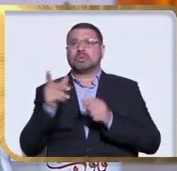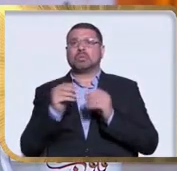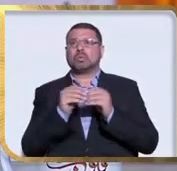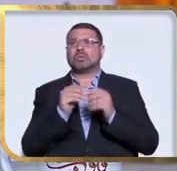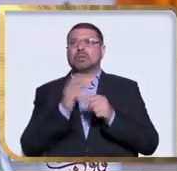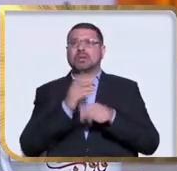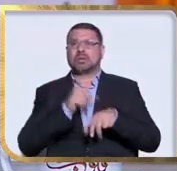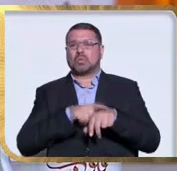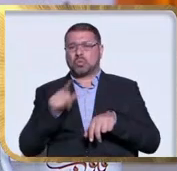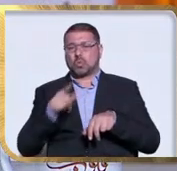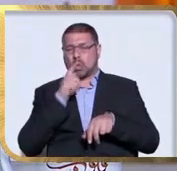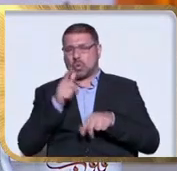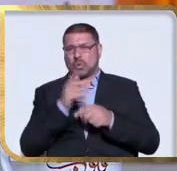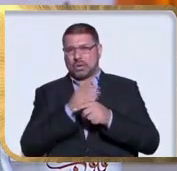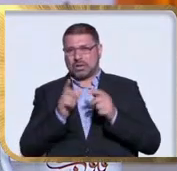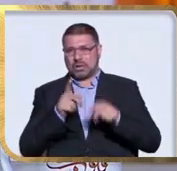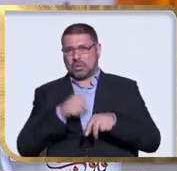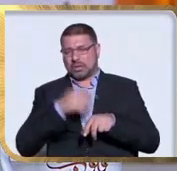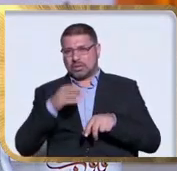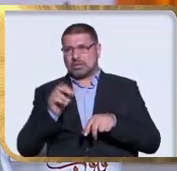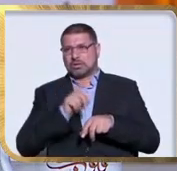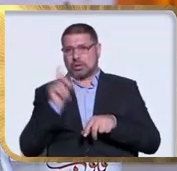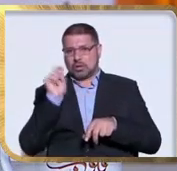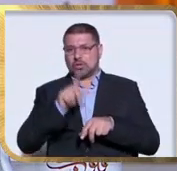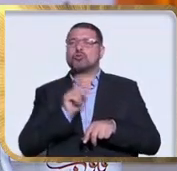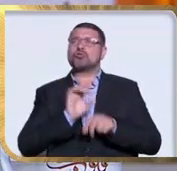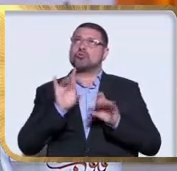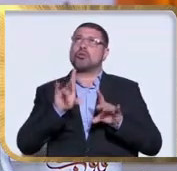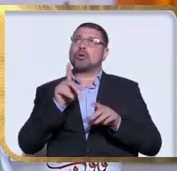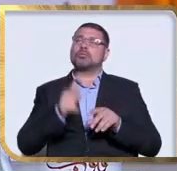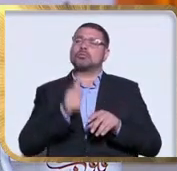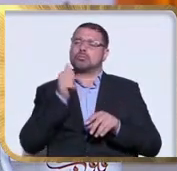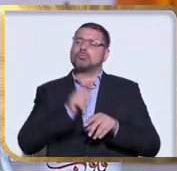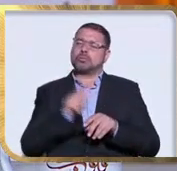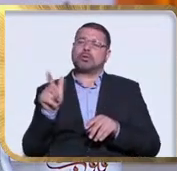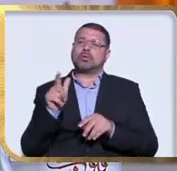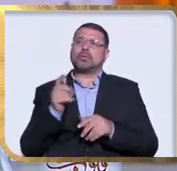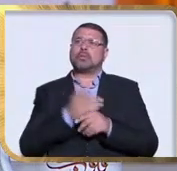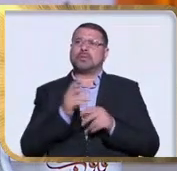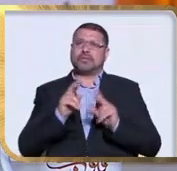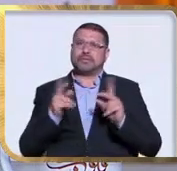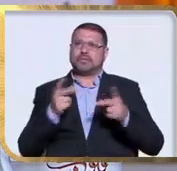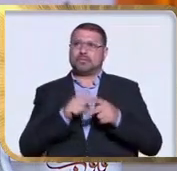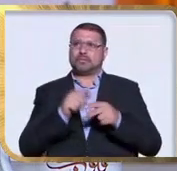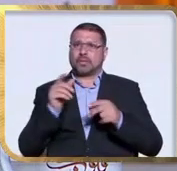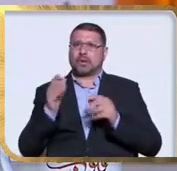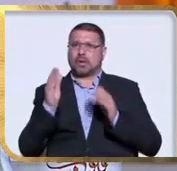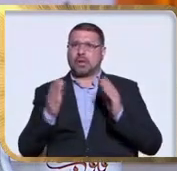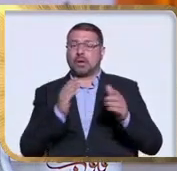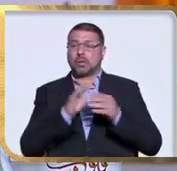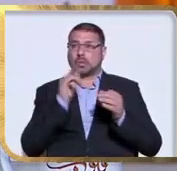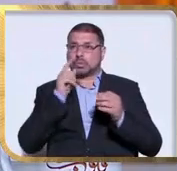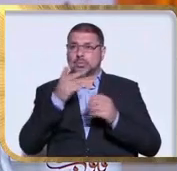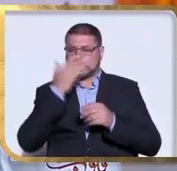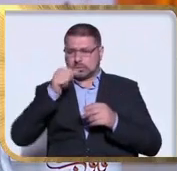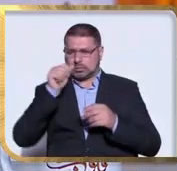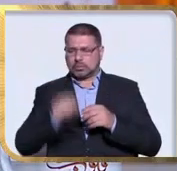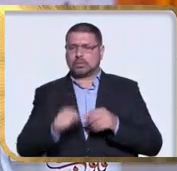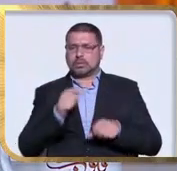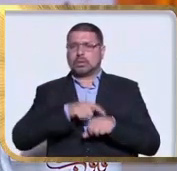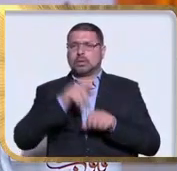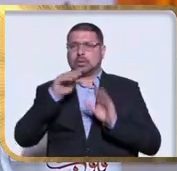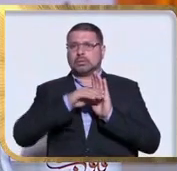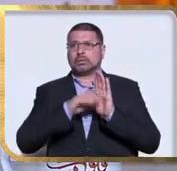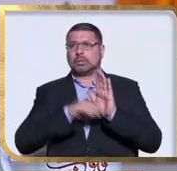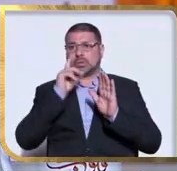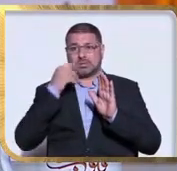في الوقت اللي حضرتك أشرت إليه صحيح إن شاء الله تعالى. وطبعا الفارق بين الركن وغيره إن العبادة بتقوم عليه،